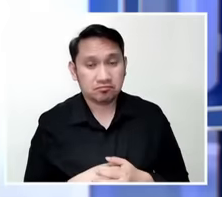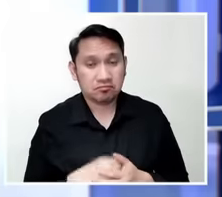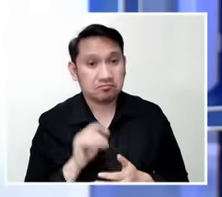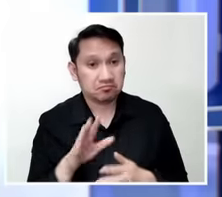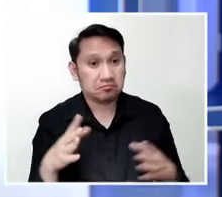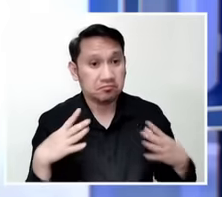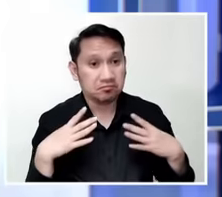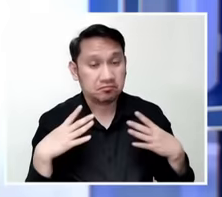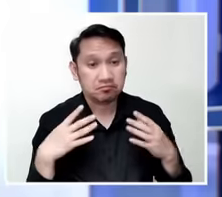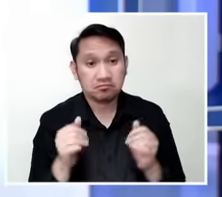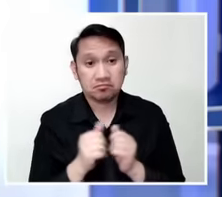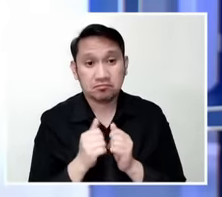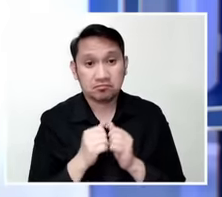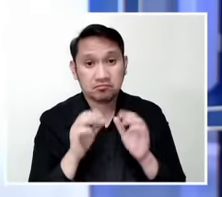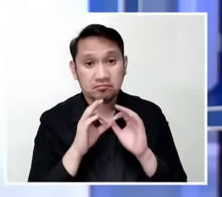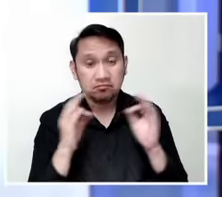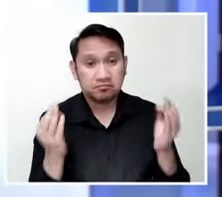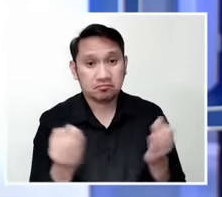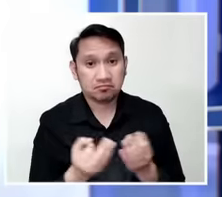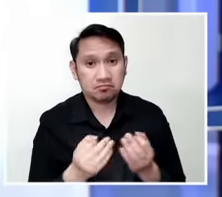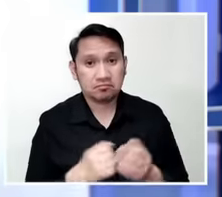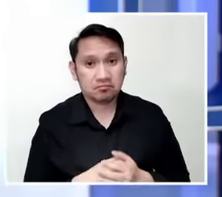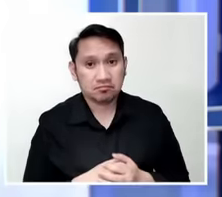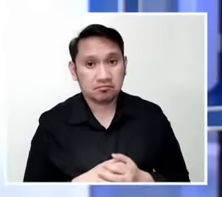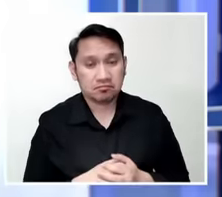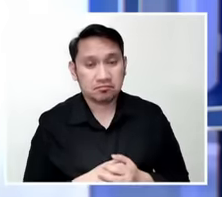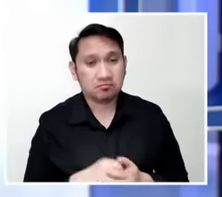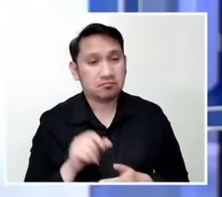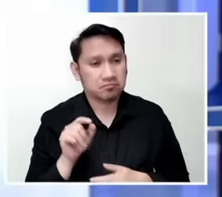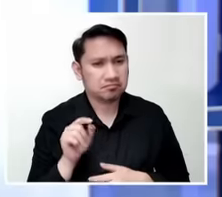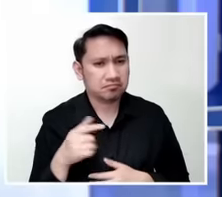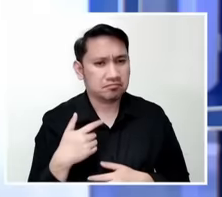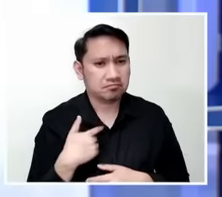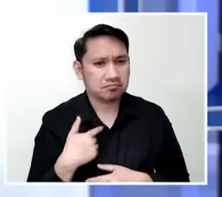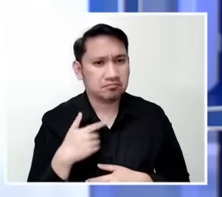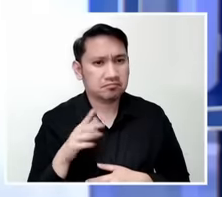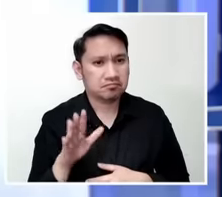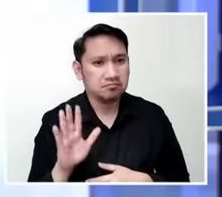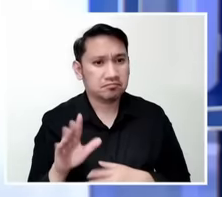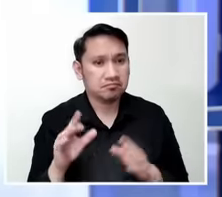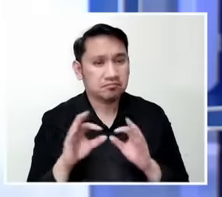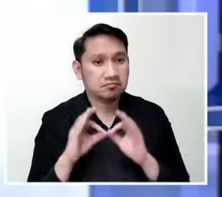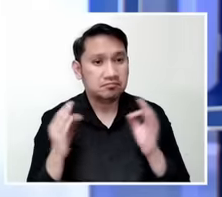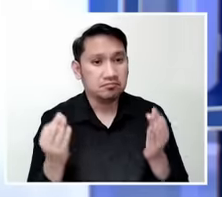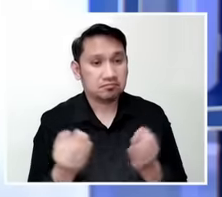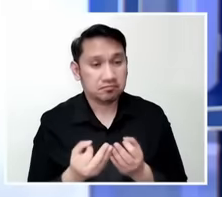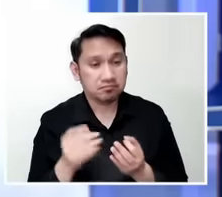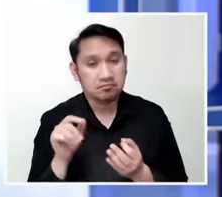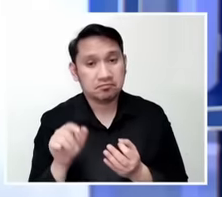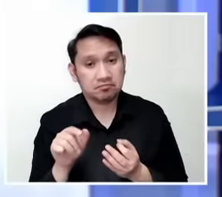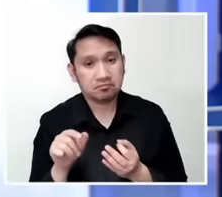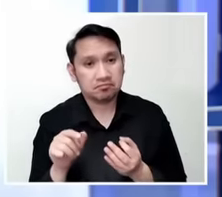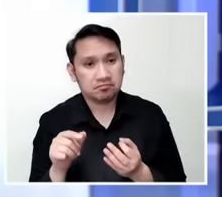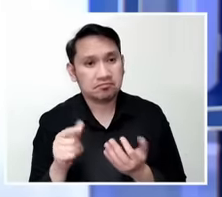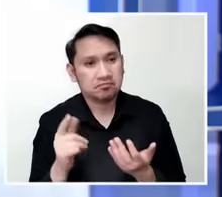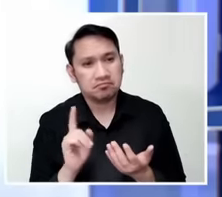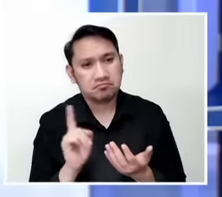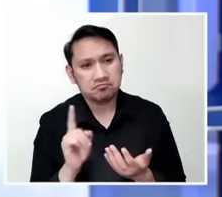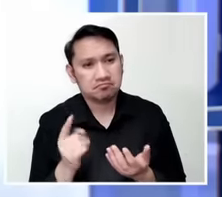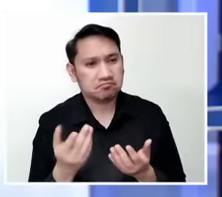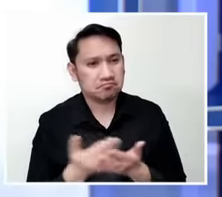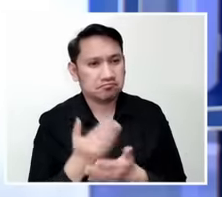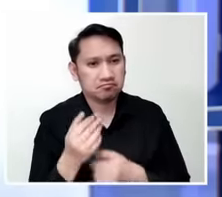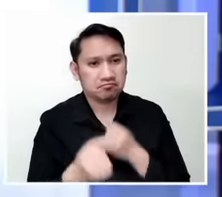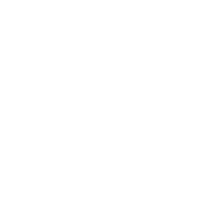doon kasama ang pamilya. Sa Japan din sumalubong ng bagong taon ang pamilya ni Richard Gutierrez. Nagpapatrol,